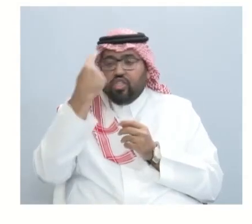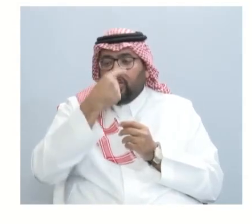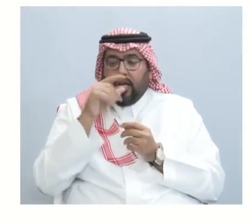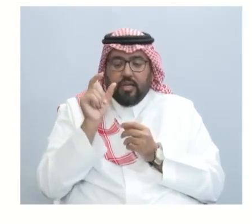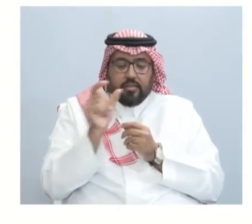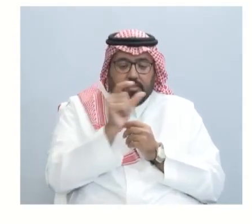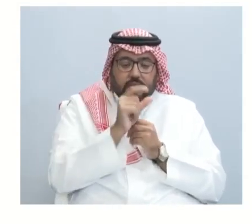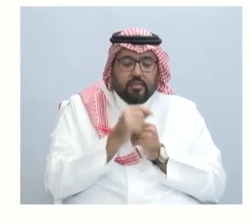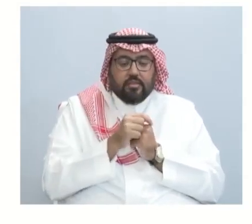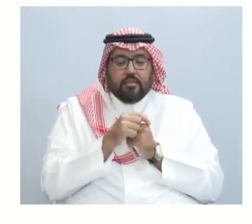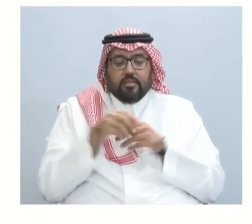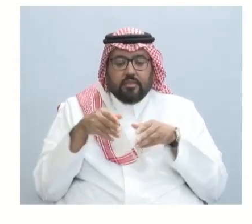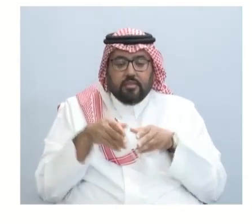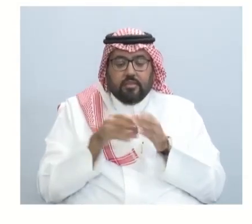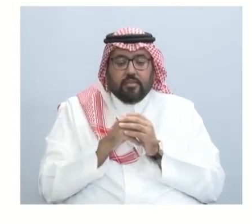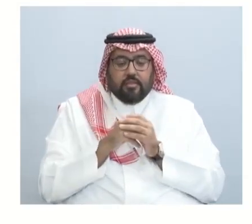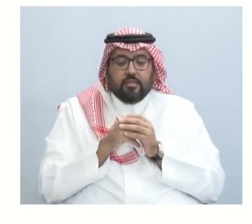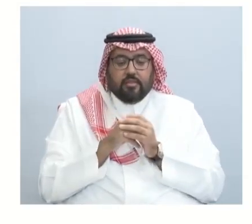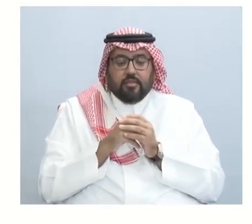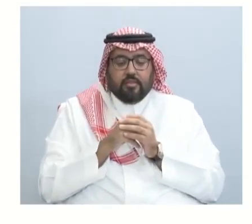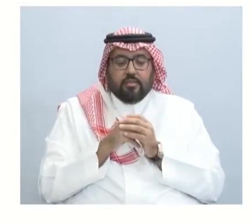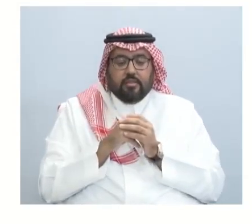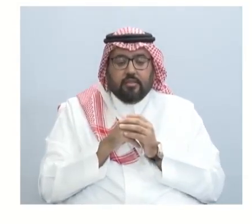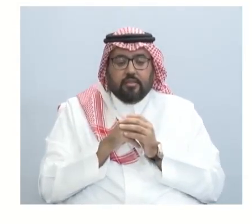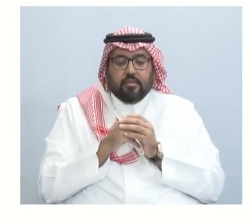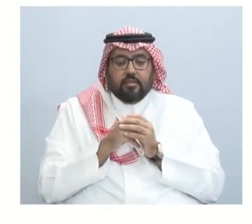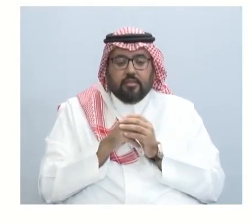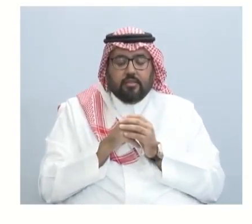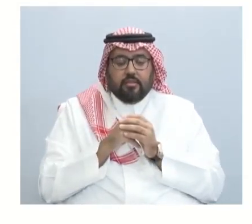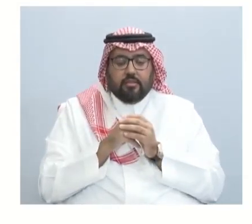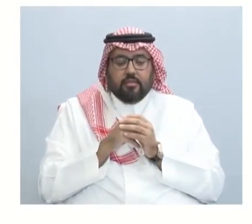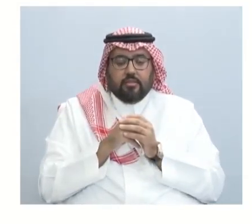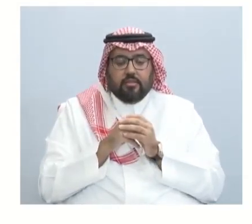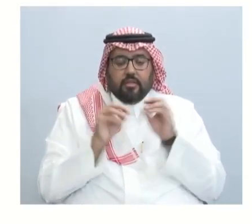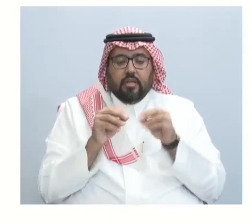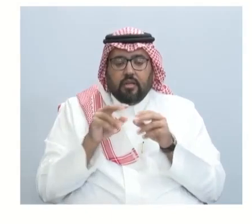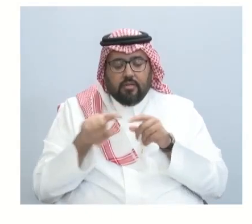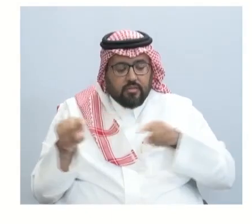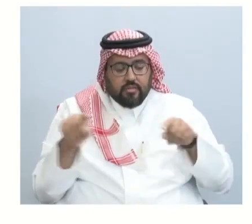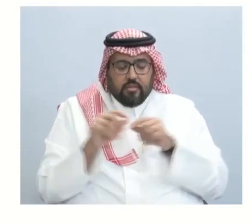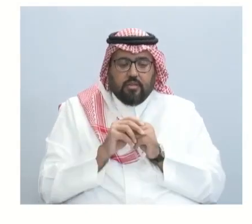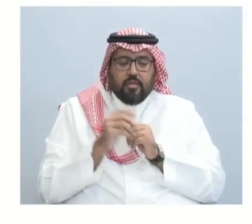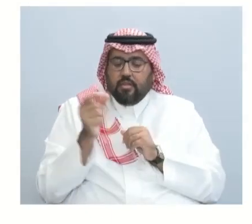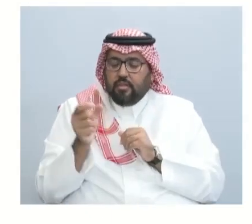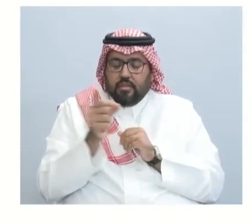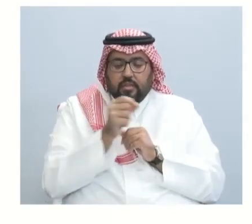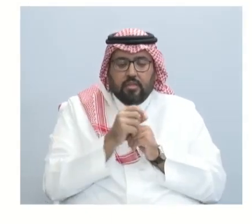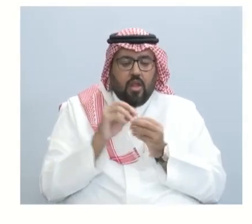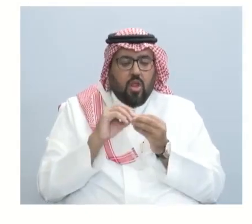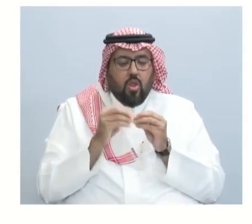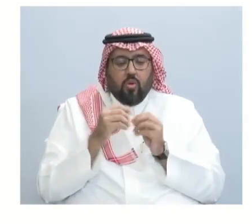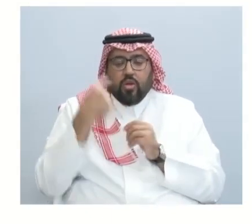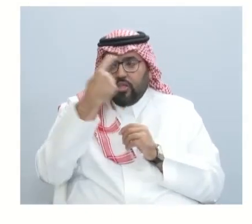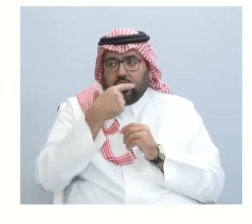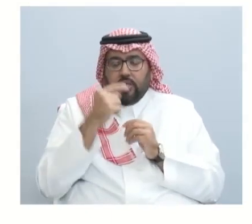وبالتالي يستطيع عبر استخدام هذه الاداه وهي العدسه فصل المخاليط ما بين هذه الصخور بلونها او